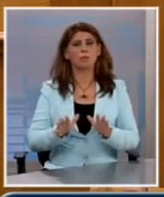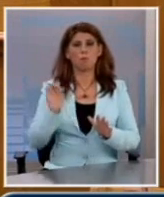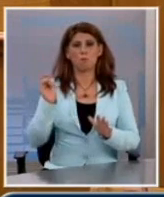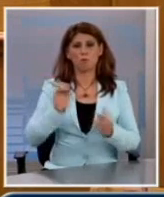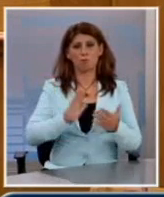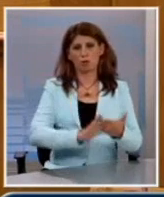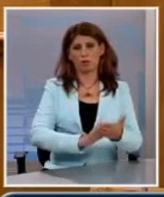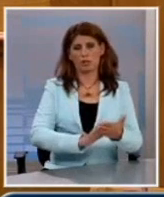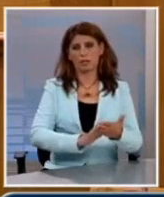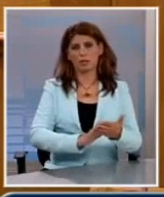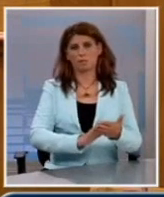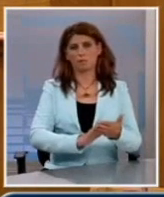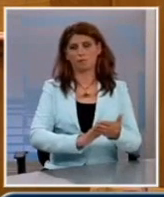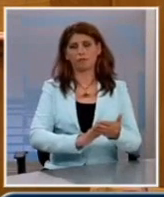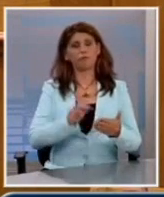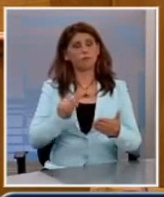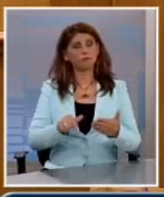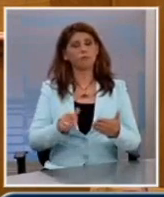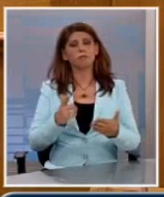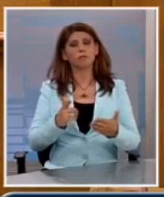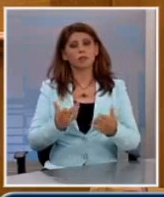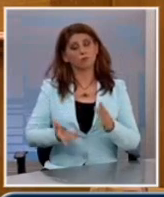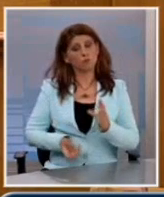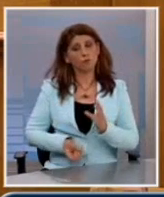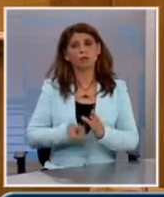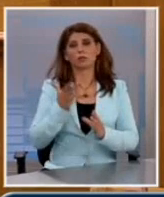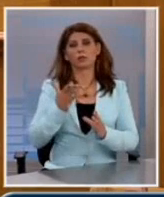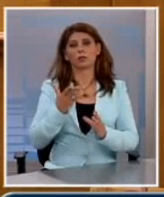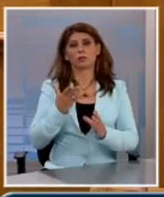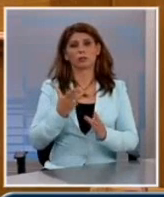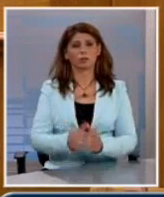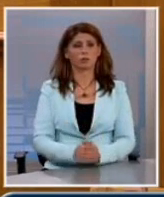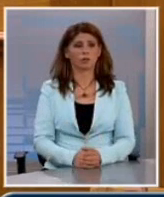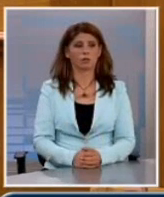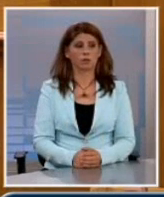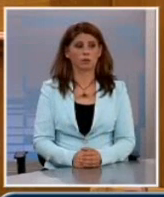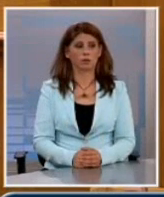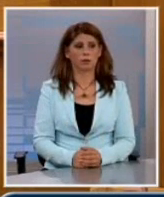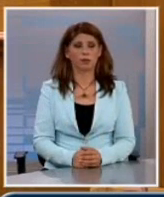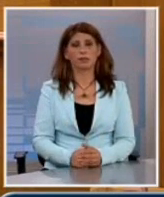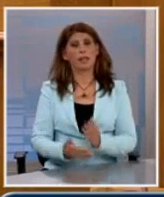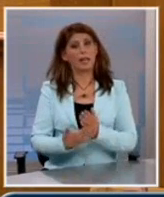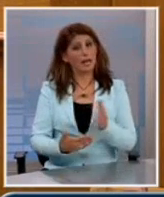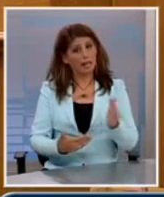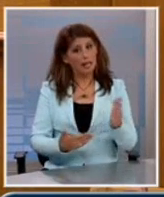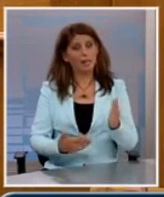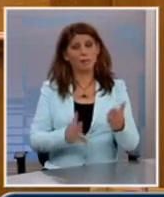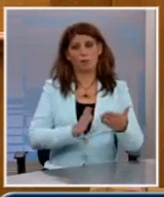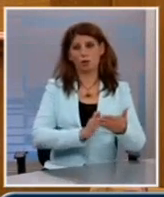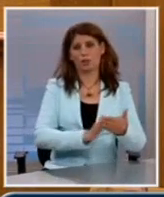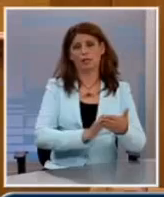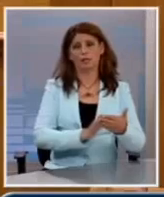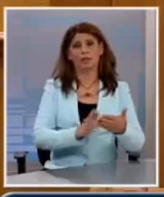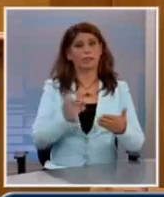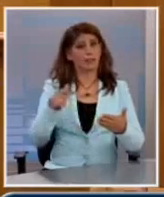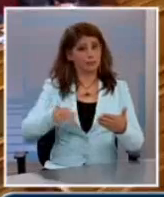αυτή. Είναι μια ριζοσπαστική, Δημήτρη, και αριστερή προσέγγιση. Γιατί